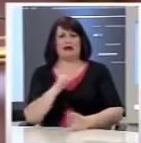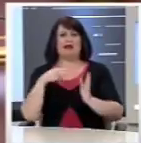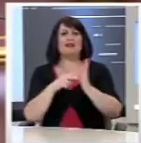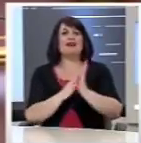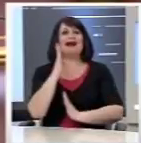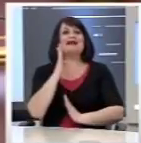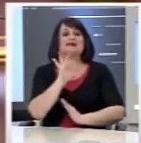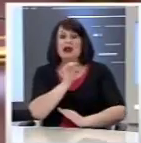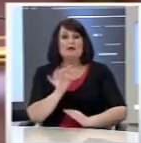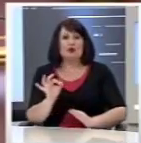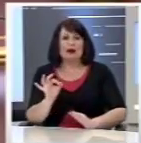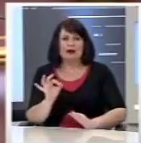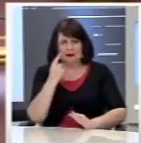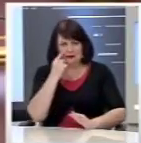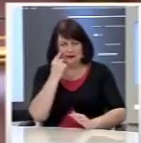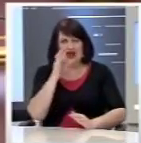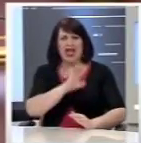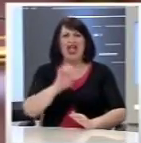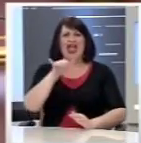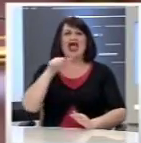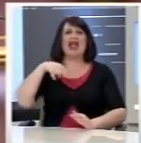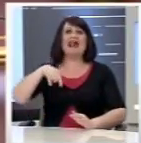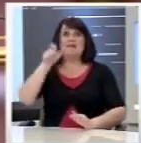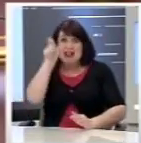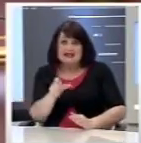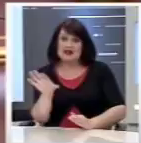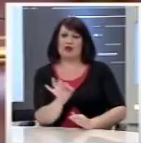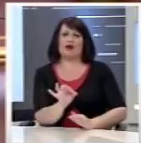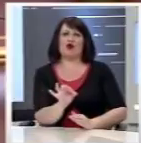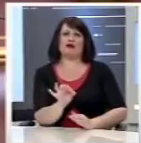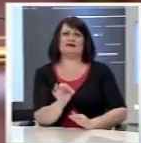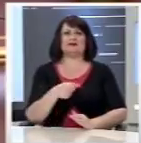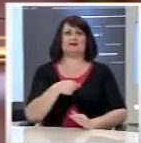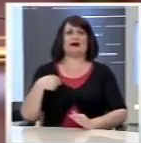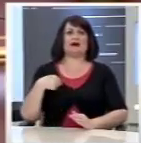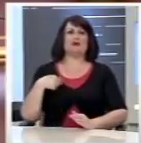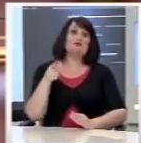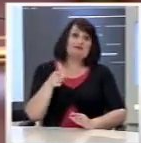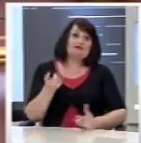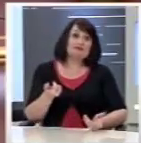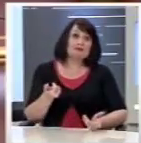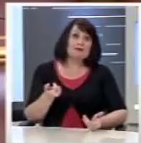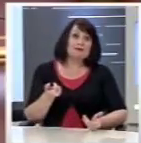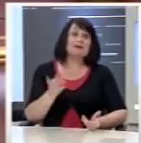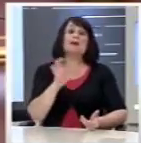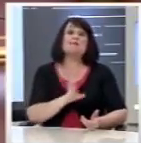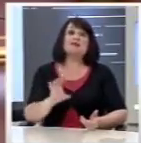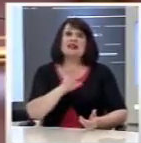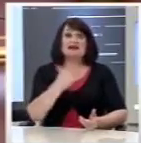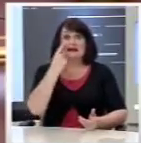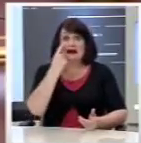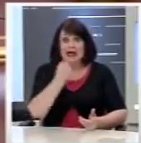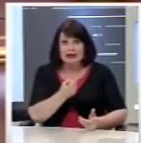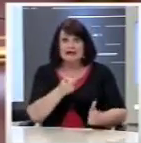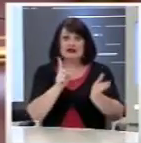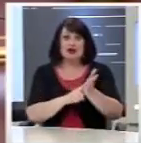2014 που ο επικεφαλής της ΕΕΠ ήταν διορισμένος από εσάς, κύριε Μητσοτάκη, από τη δική σας κυβέρνηση. Ψάξτε λοιπόν να βρείτε τις